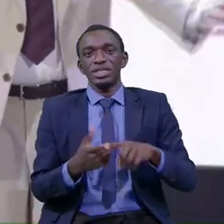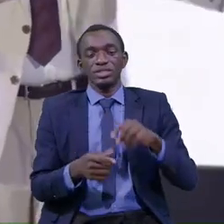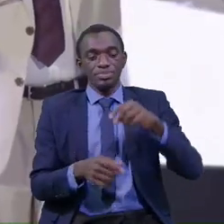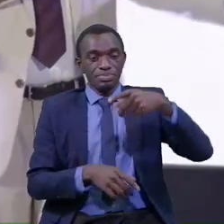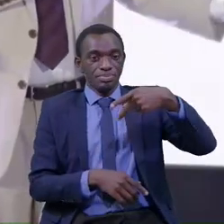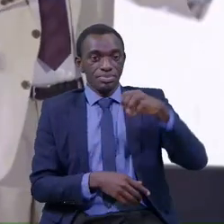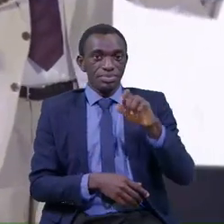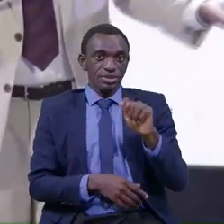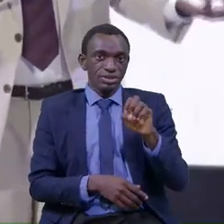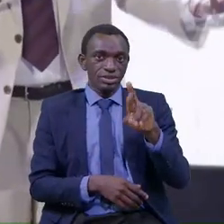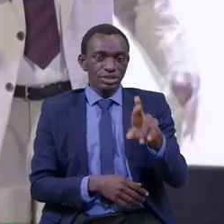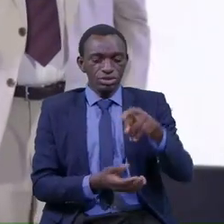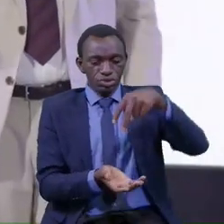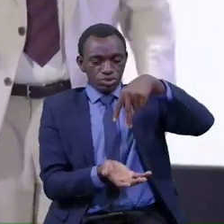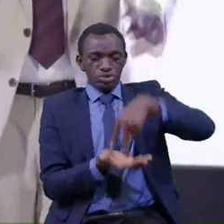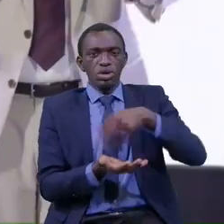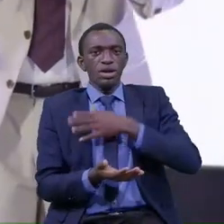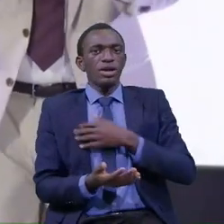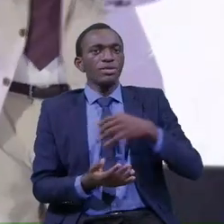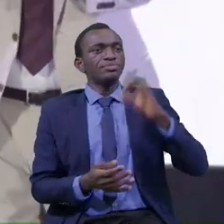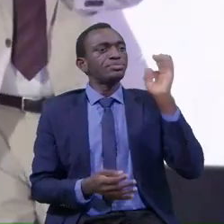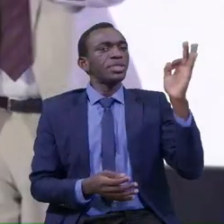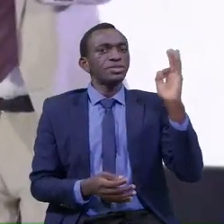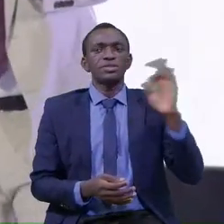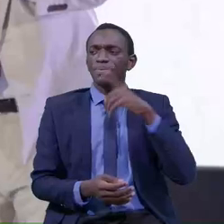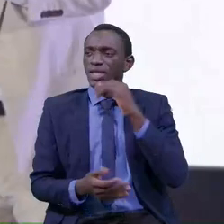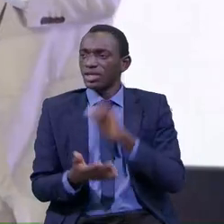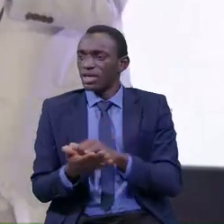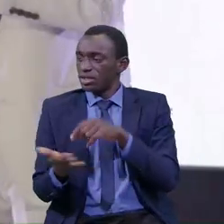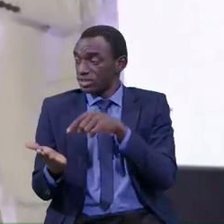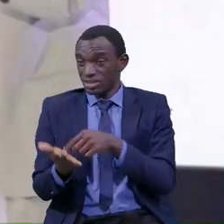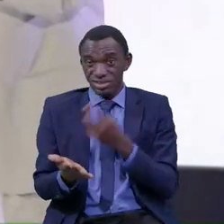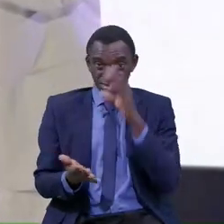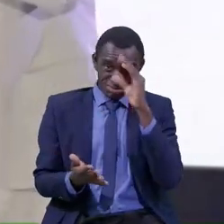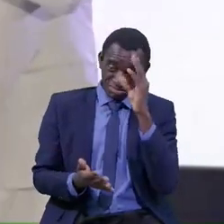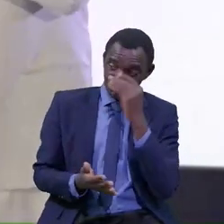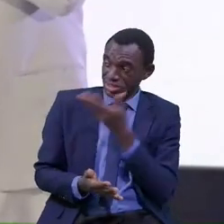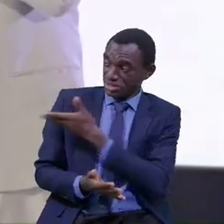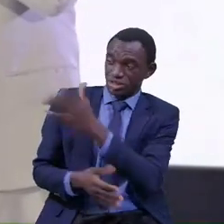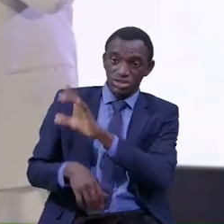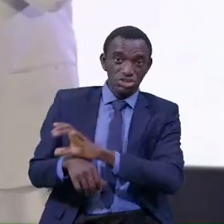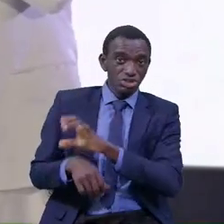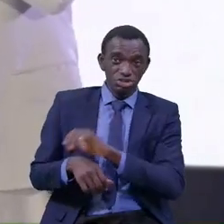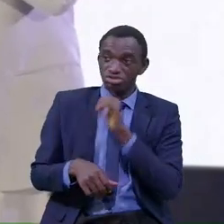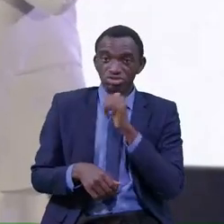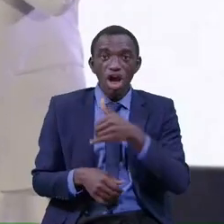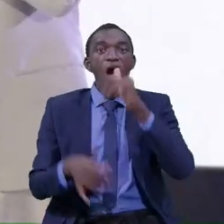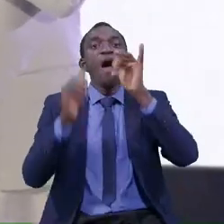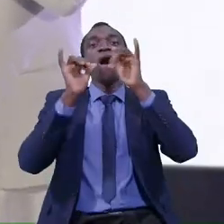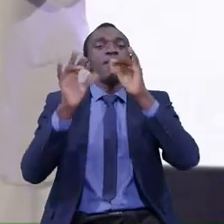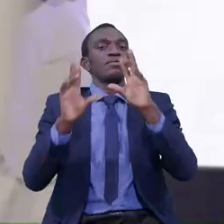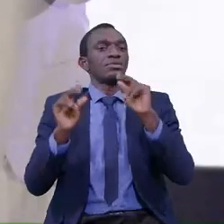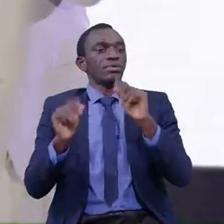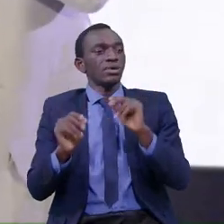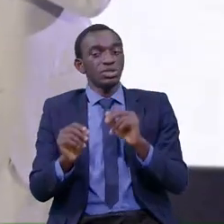se leva et dit, voici, ces hommes ne sont pas ivres comme vous le pensez. Mais ils